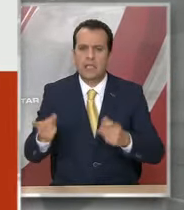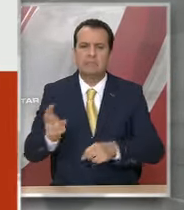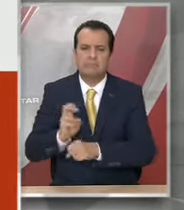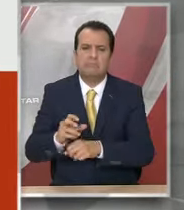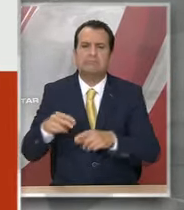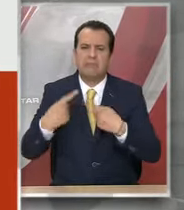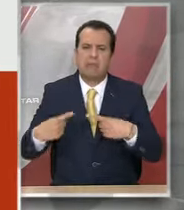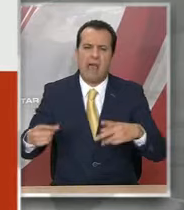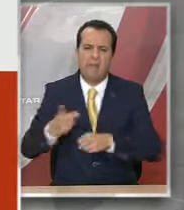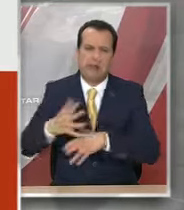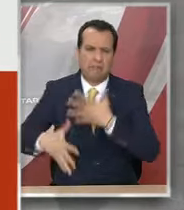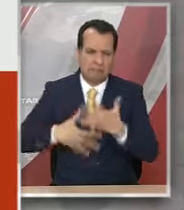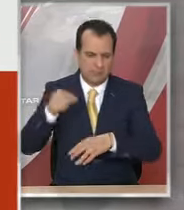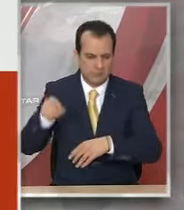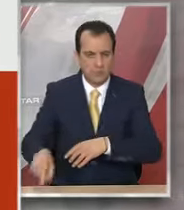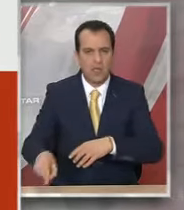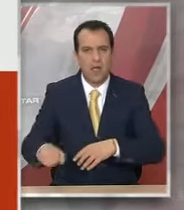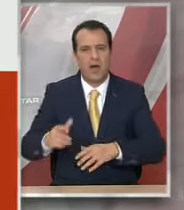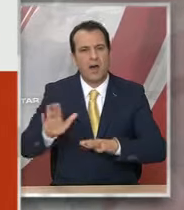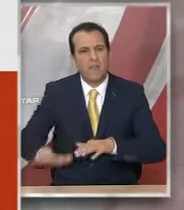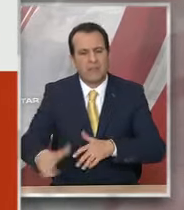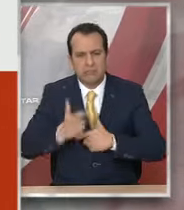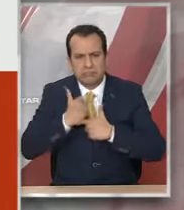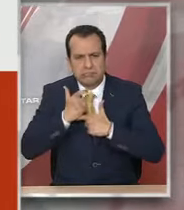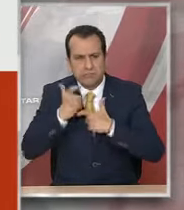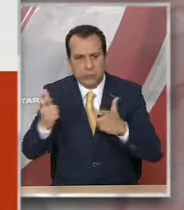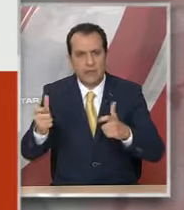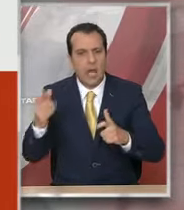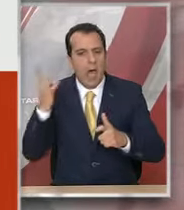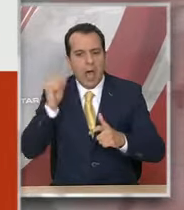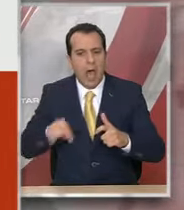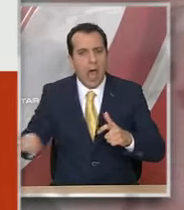πάνω στον 5χρονο. Οι φωνές του αγοριού ξεσήκωσαν